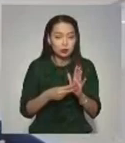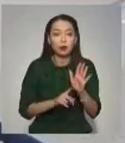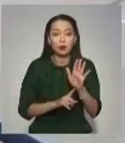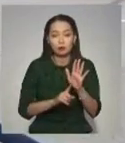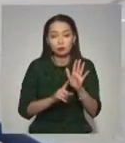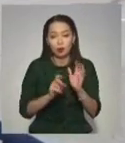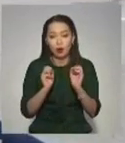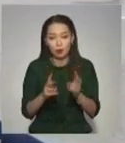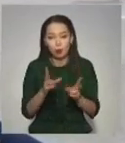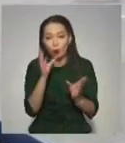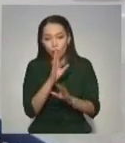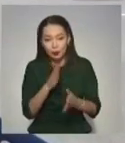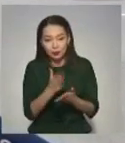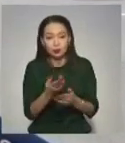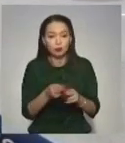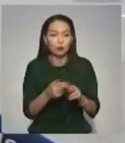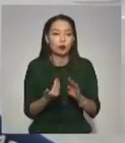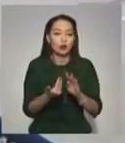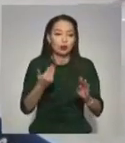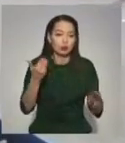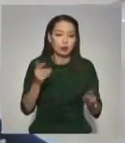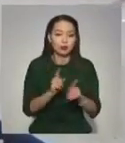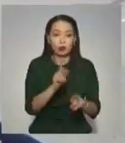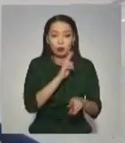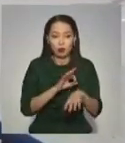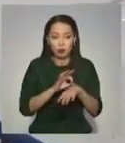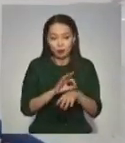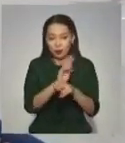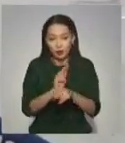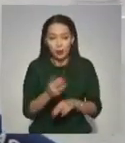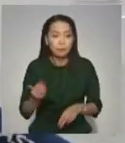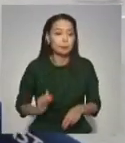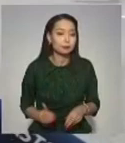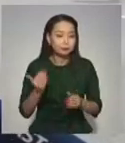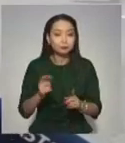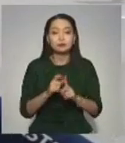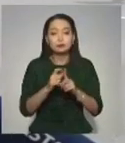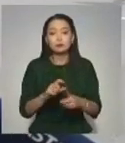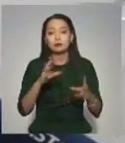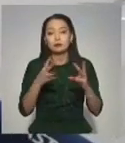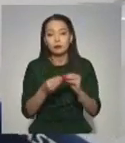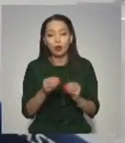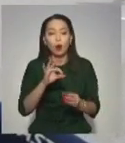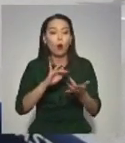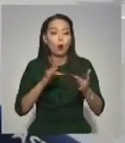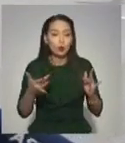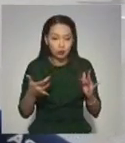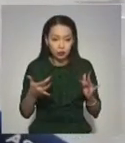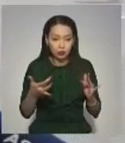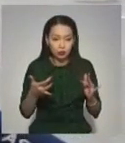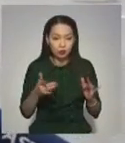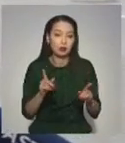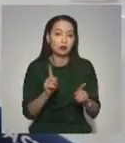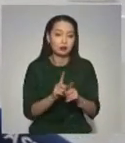Соған байланысты қазір келісім сөздер жүріп жатыр. Медігерлердің ұсынысы бойынша онлайнға